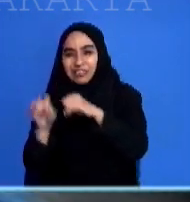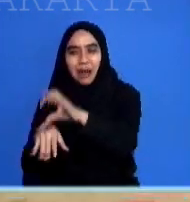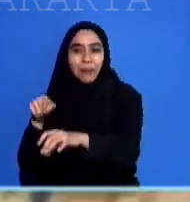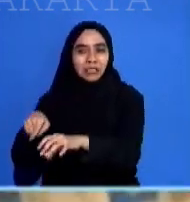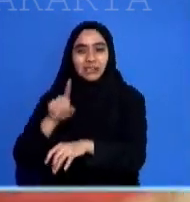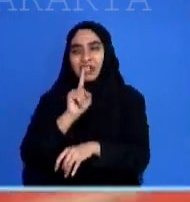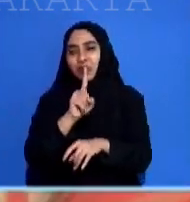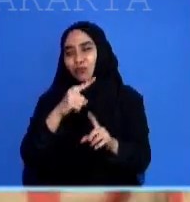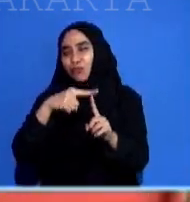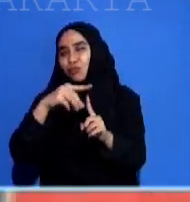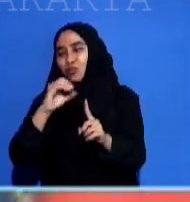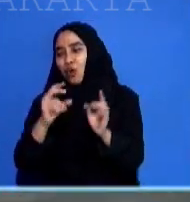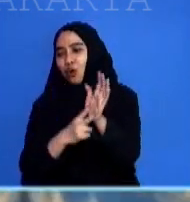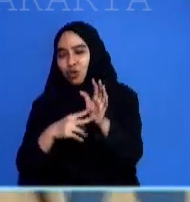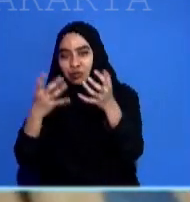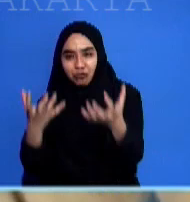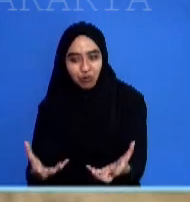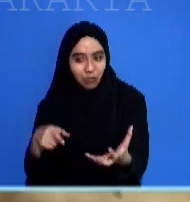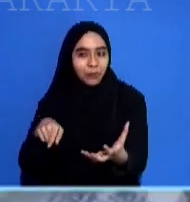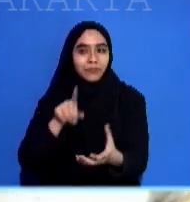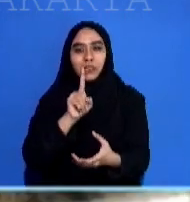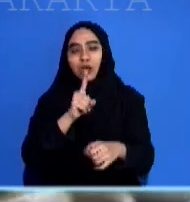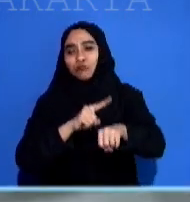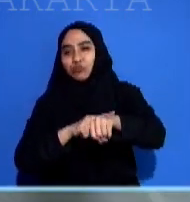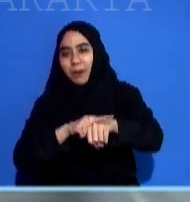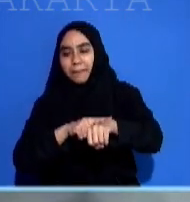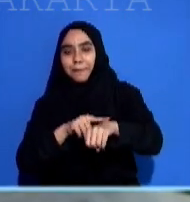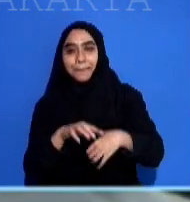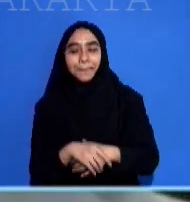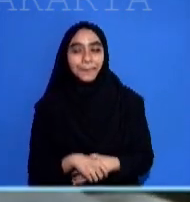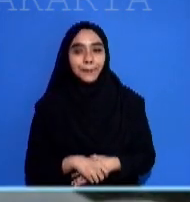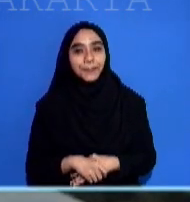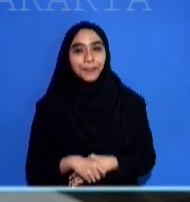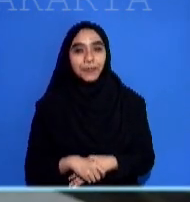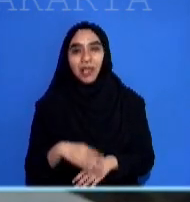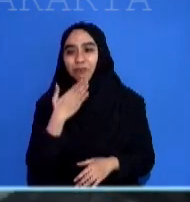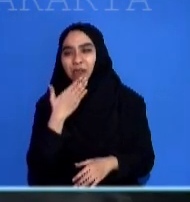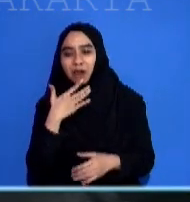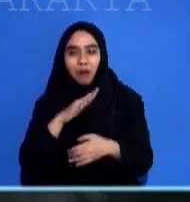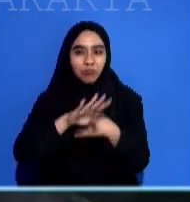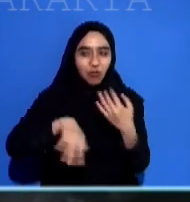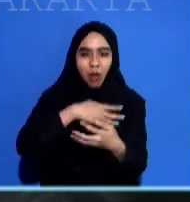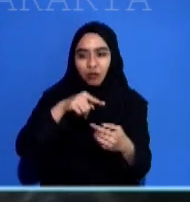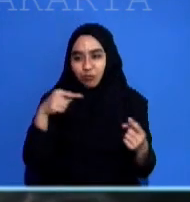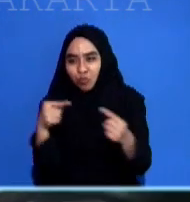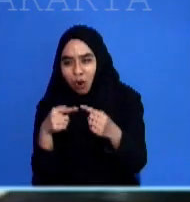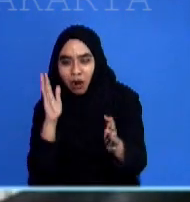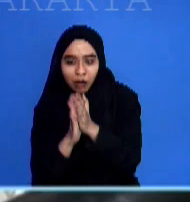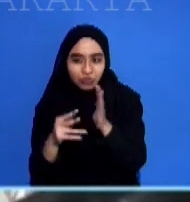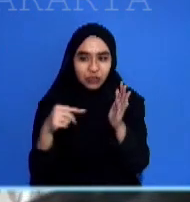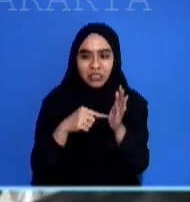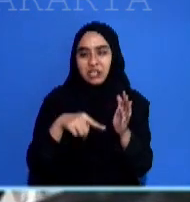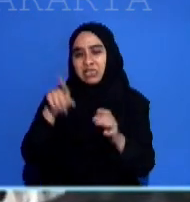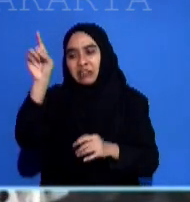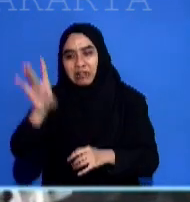kaginaaken jalar nembe naken koordinasi kalian sawetawis bebadan gayut kalian sumber listrikun kanglampahaken